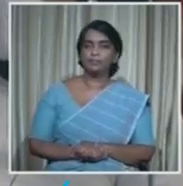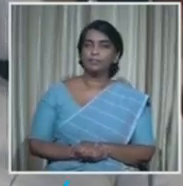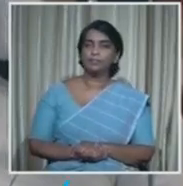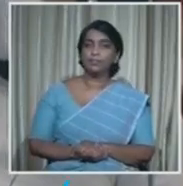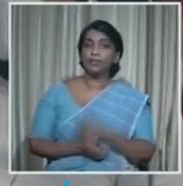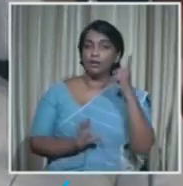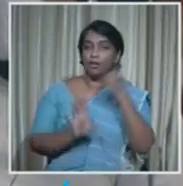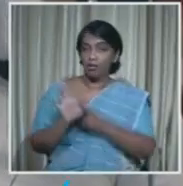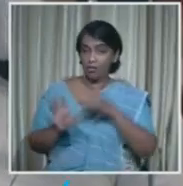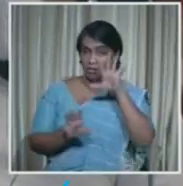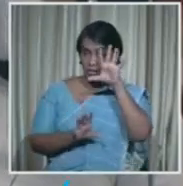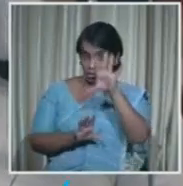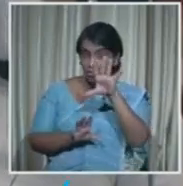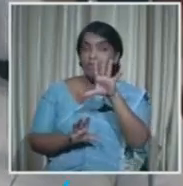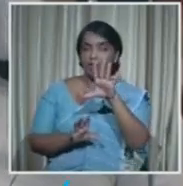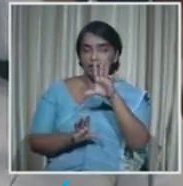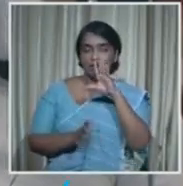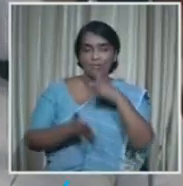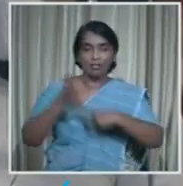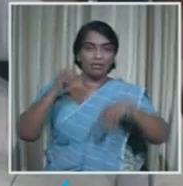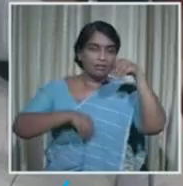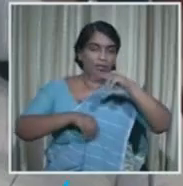වසර 5ක් සඳහා ජනවරමක් දීලා